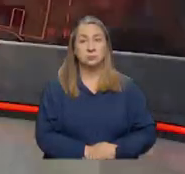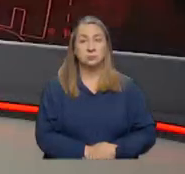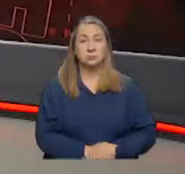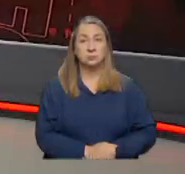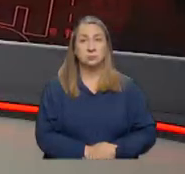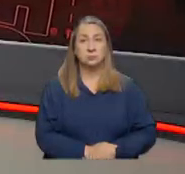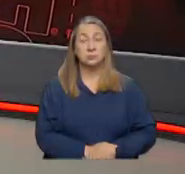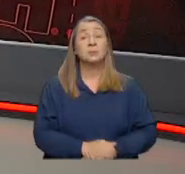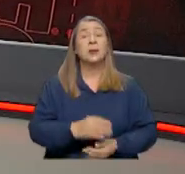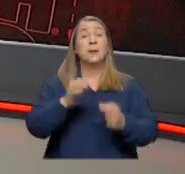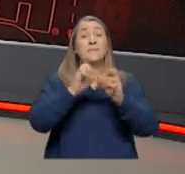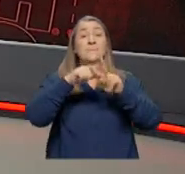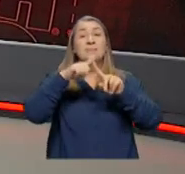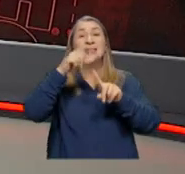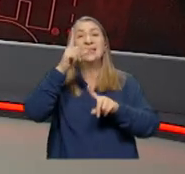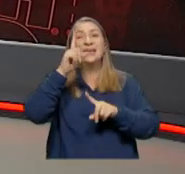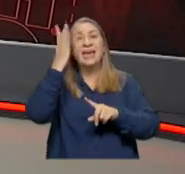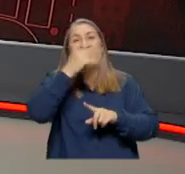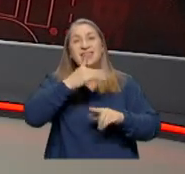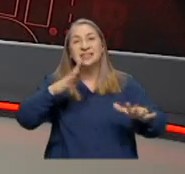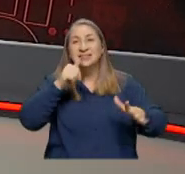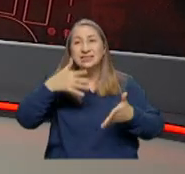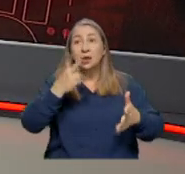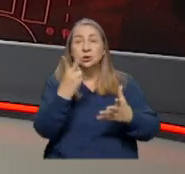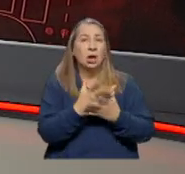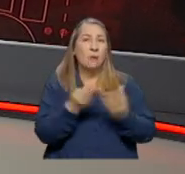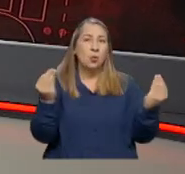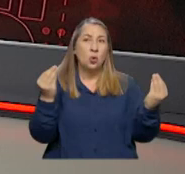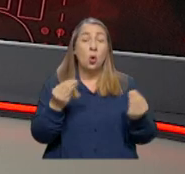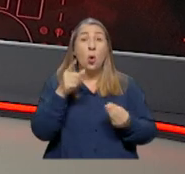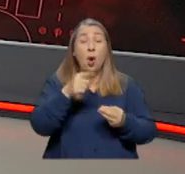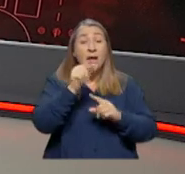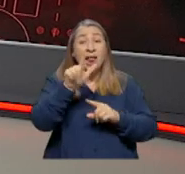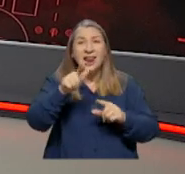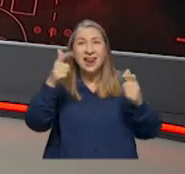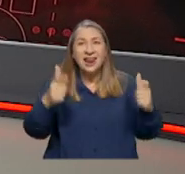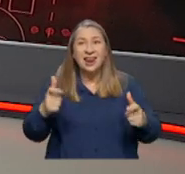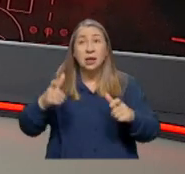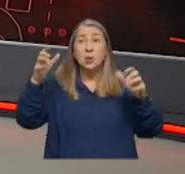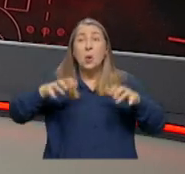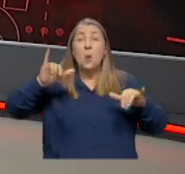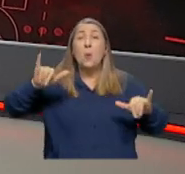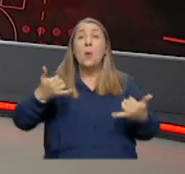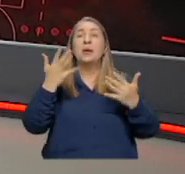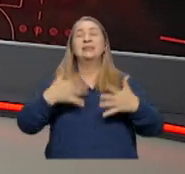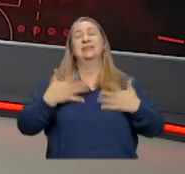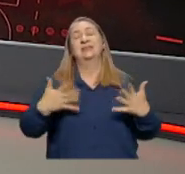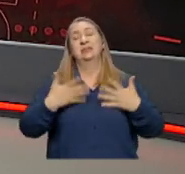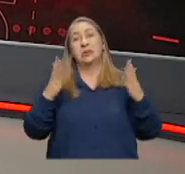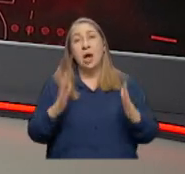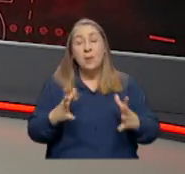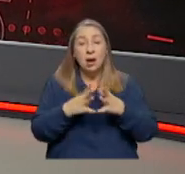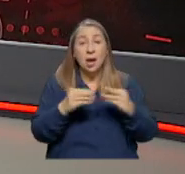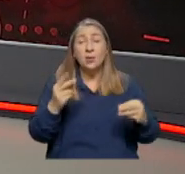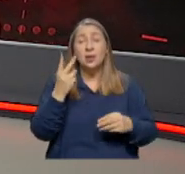Uğur Batı Karadeniz'i vuran sel de iki kişi kayboldu o illerde bu gece şiddetli yağış olmaması Sevindirici idi